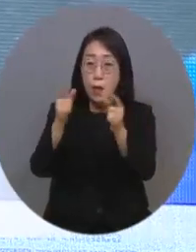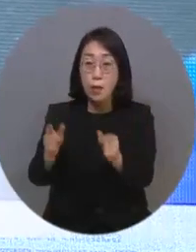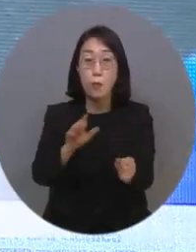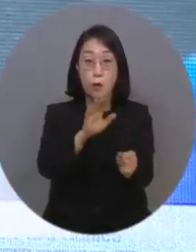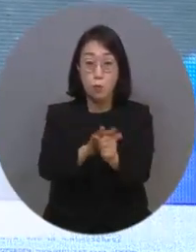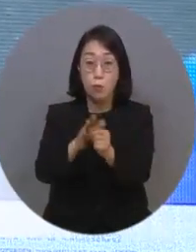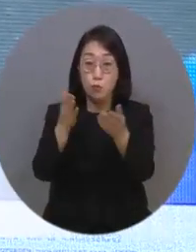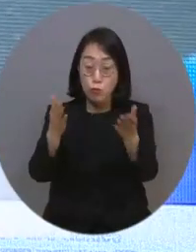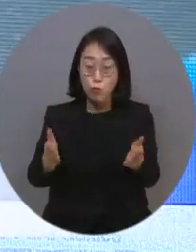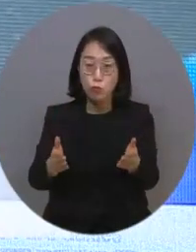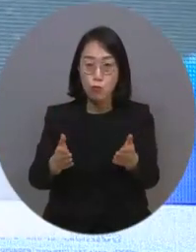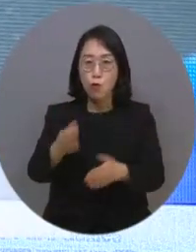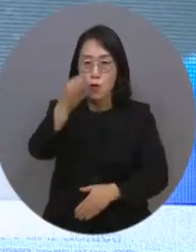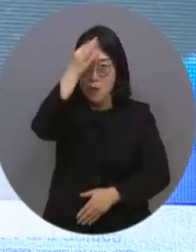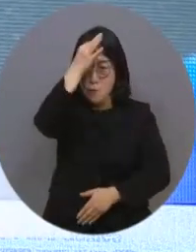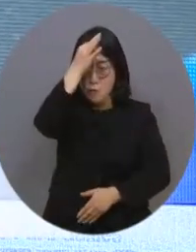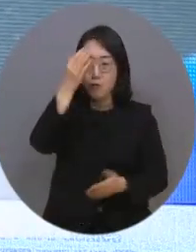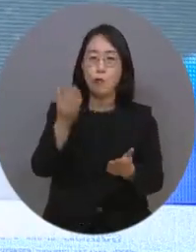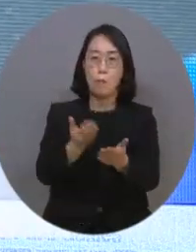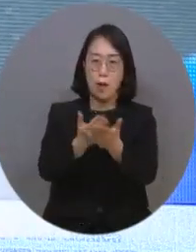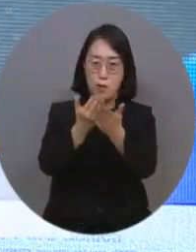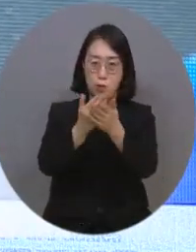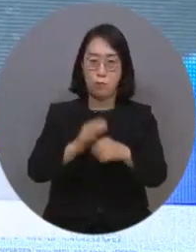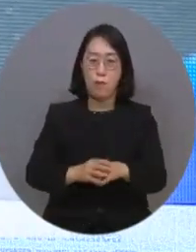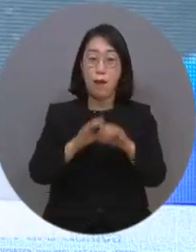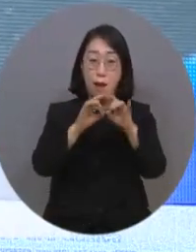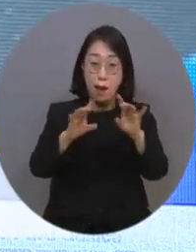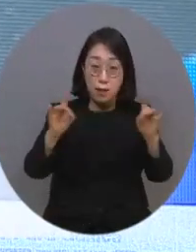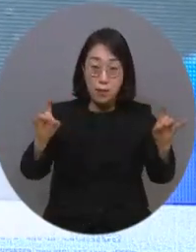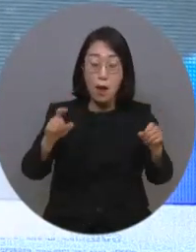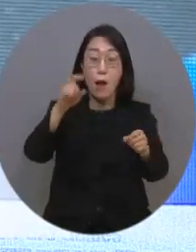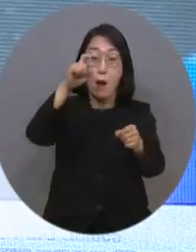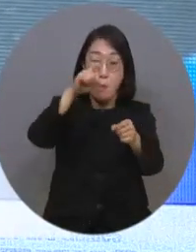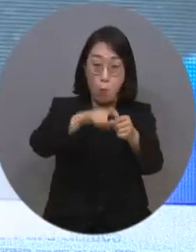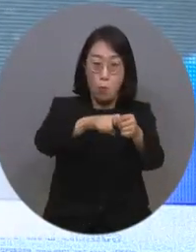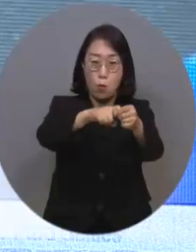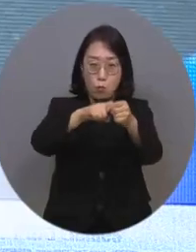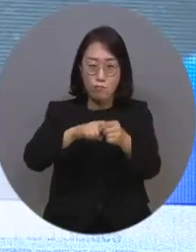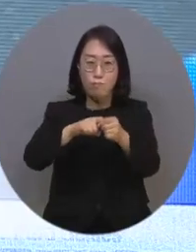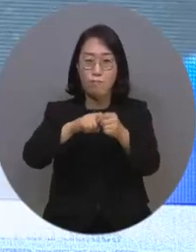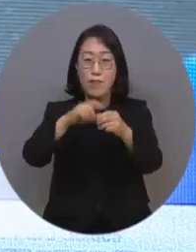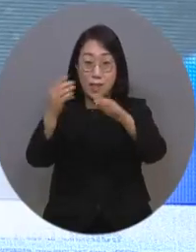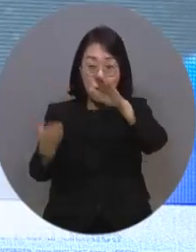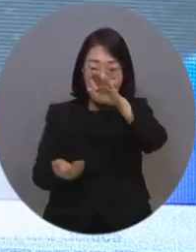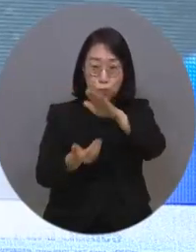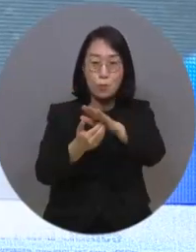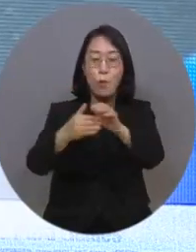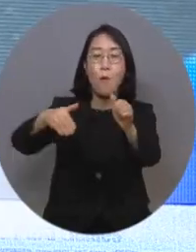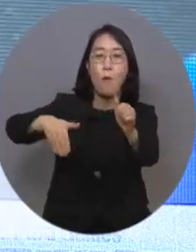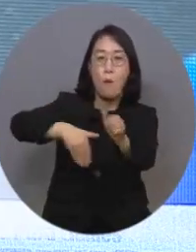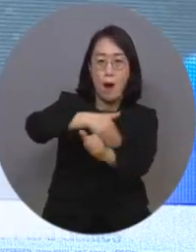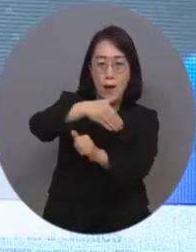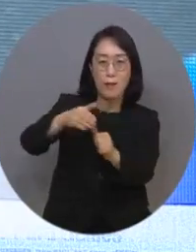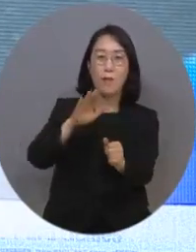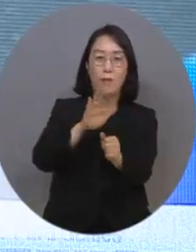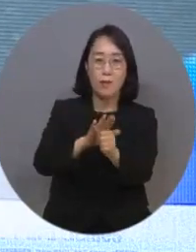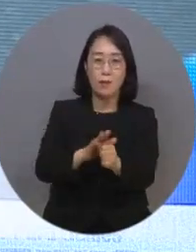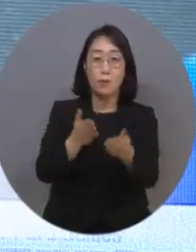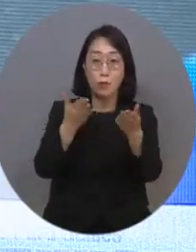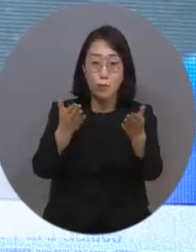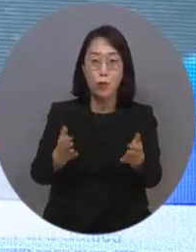제공하며 경기력이 향상되고 각자 목표한 꿈을 이룰 수 있는 환경을 만들기